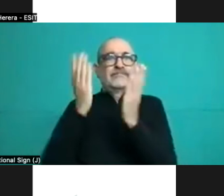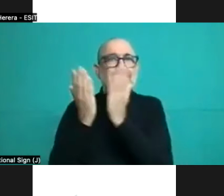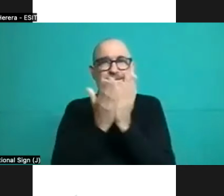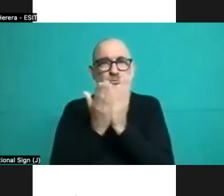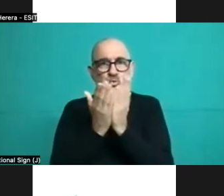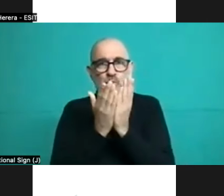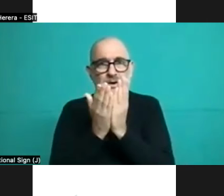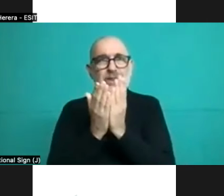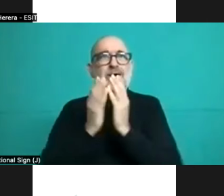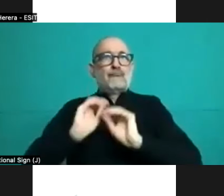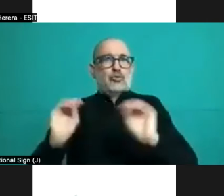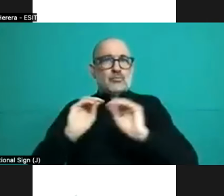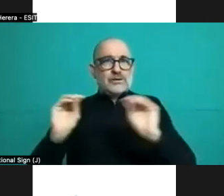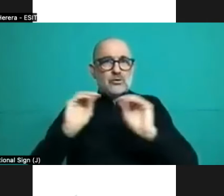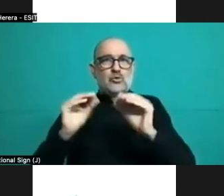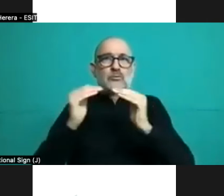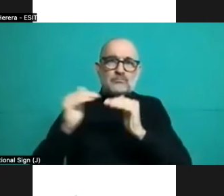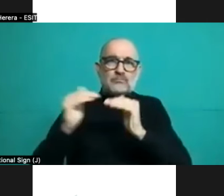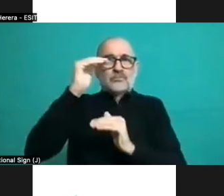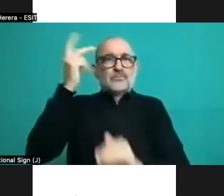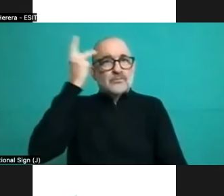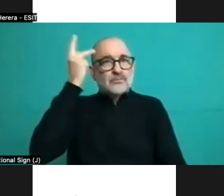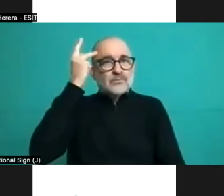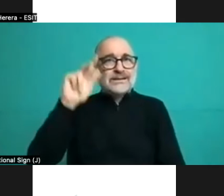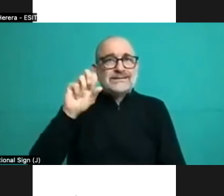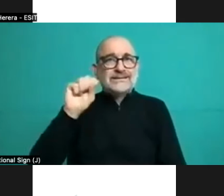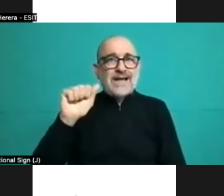de formation de São Paulo et je suis